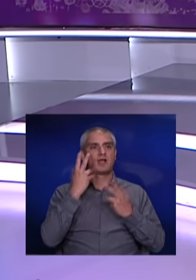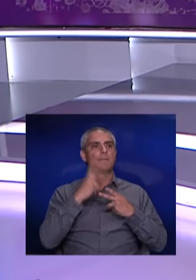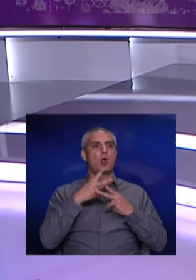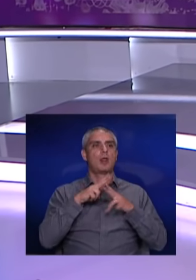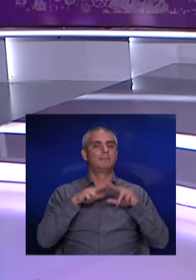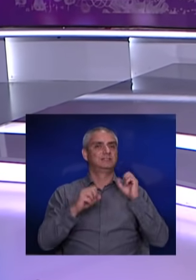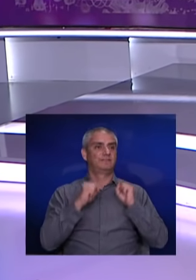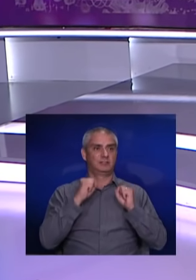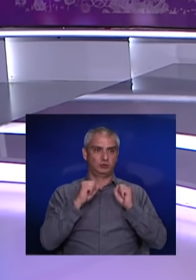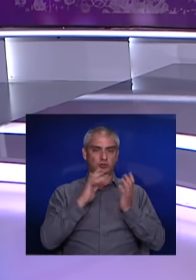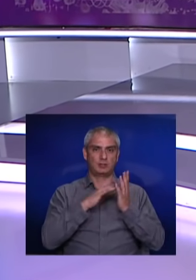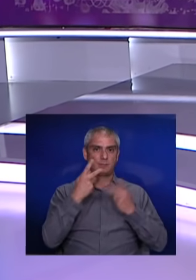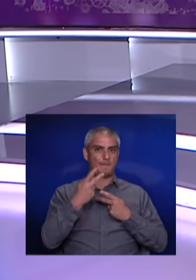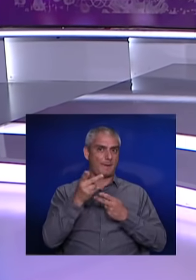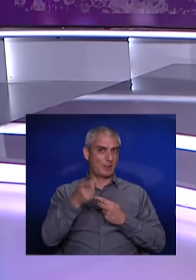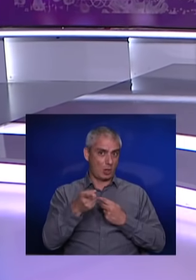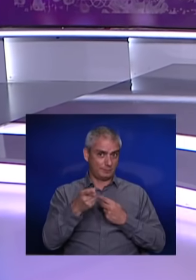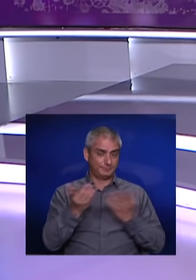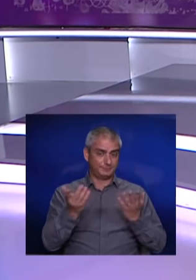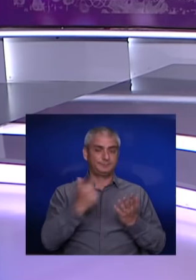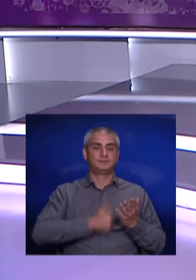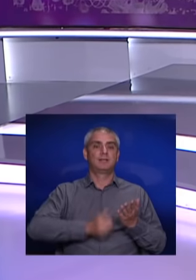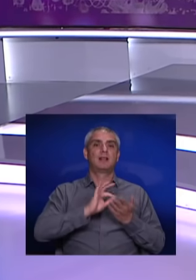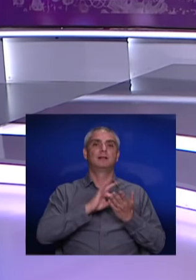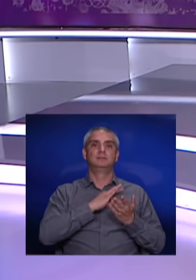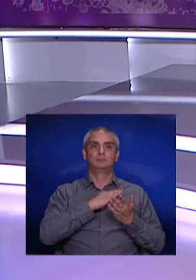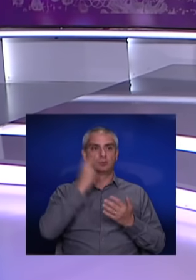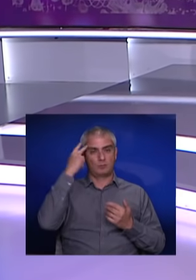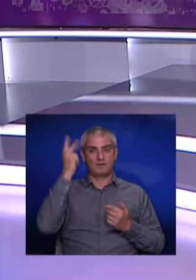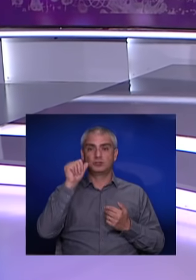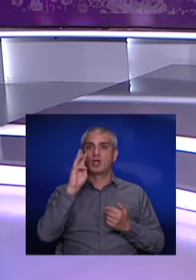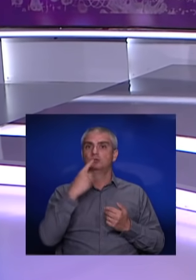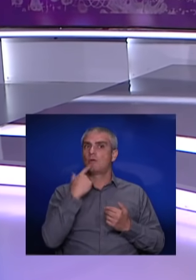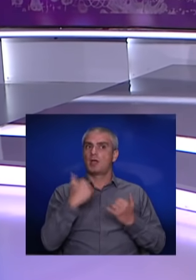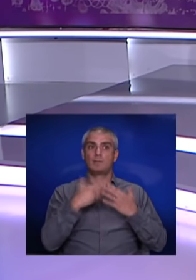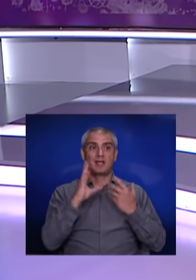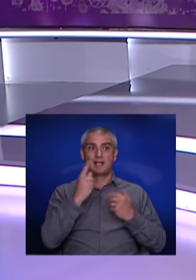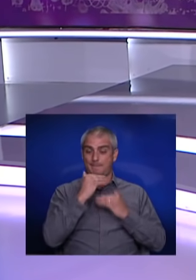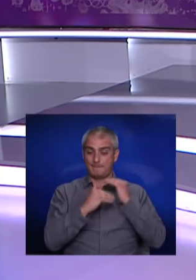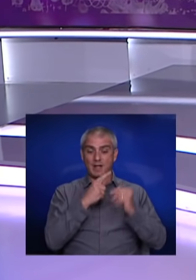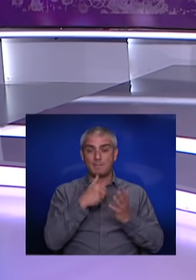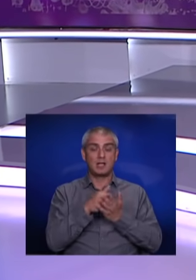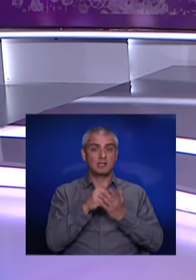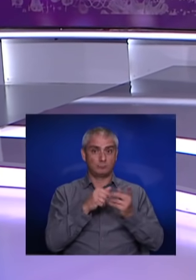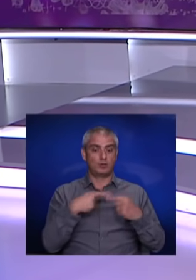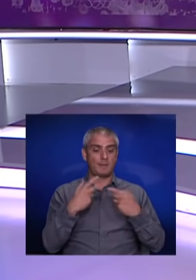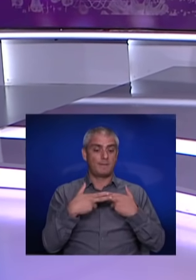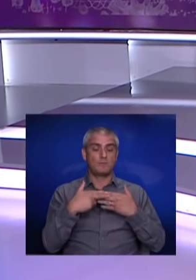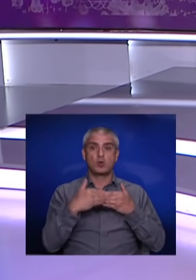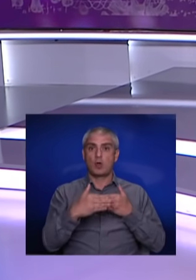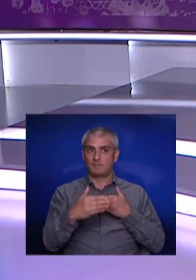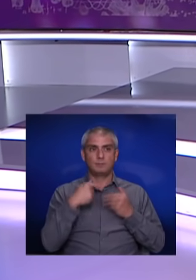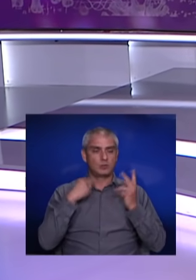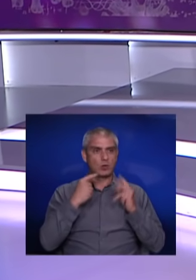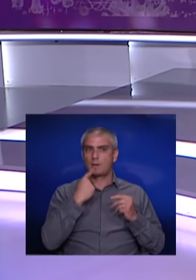קשה שמאושפזים בבתי החולים. מנכ"ל משרד הבריאות פרופסור אש אומר הבוקר, אם המגמה הזאת תימשך בימים הקרובים, נוכל